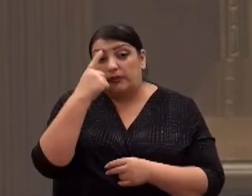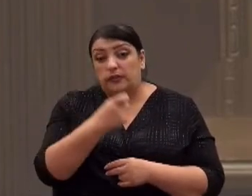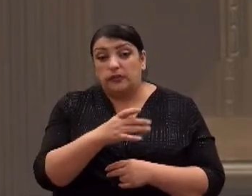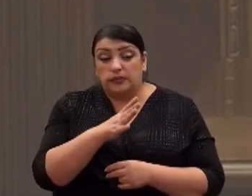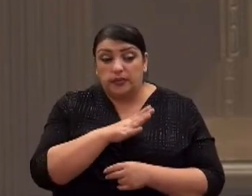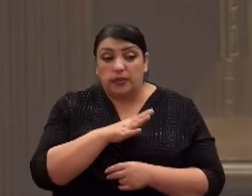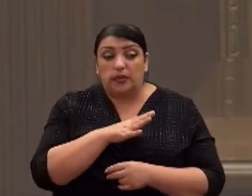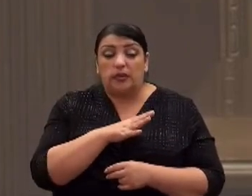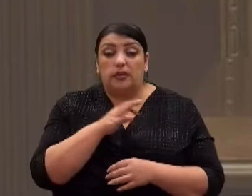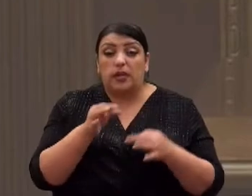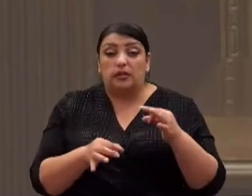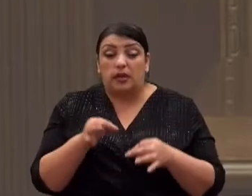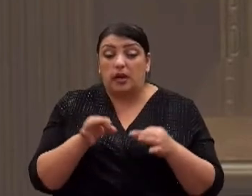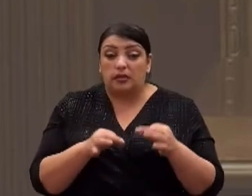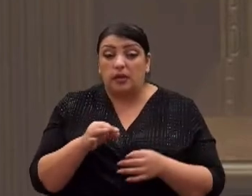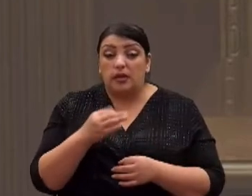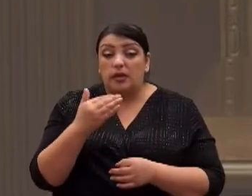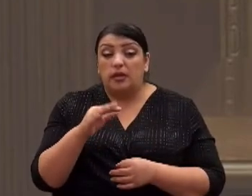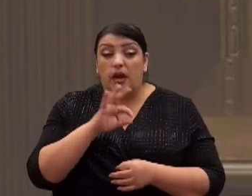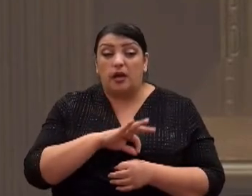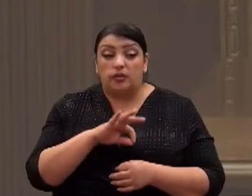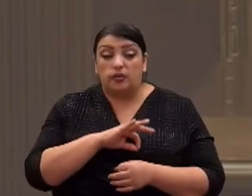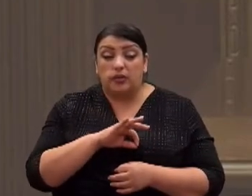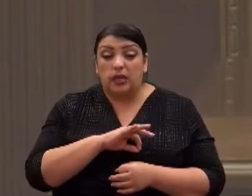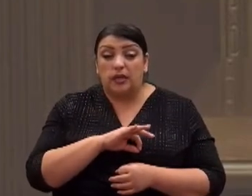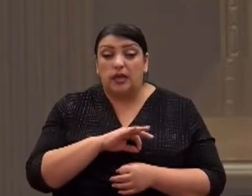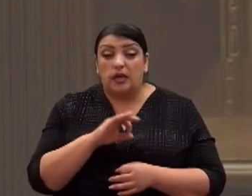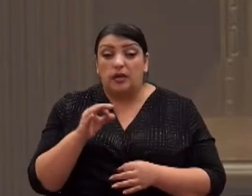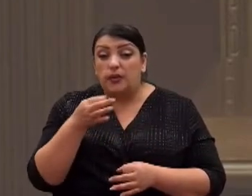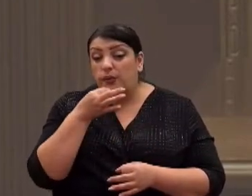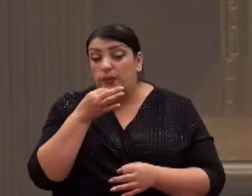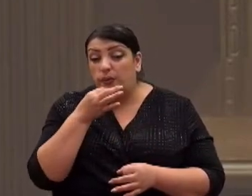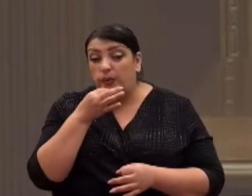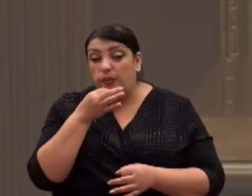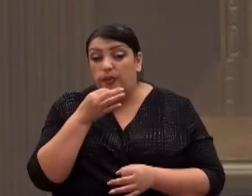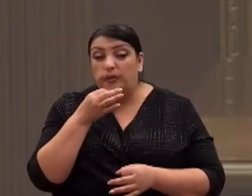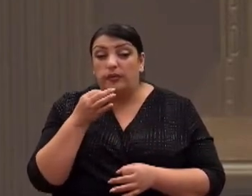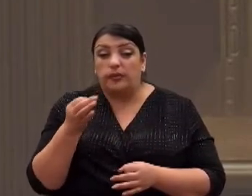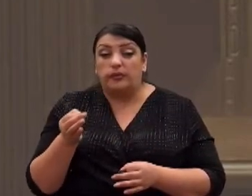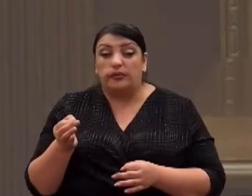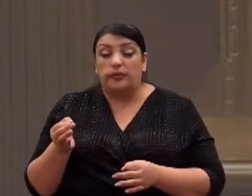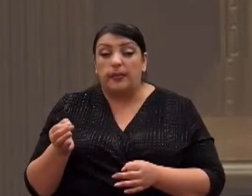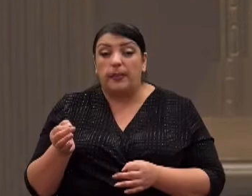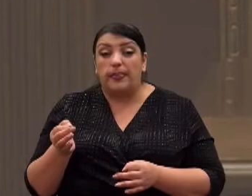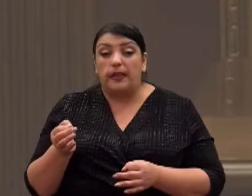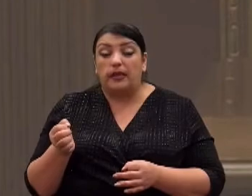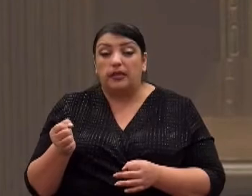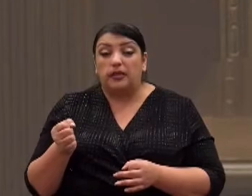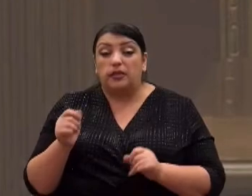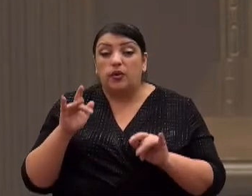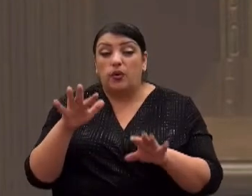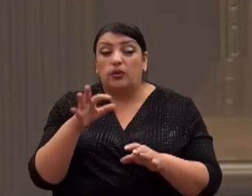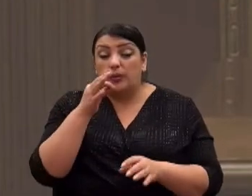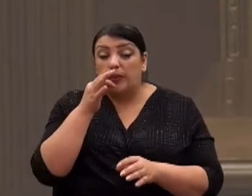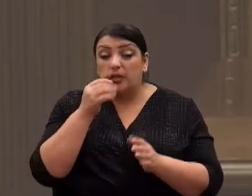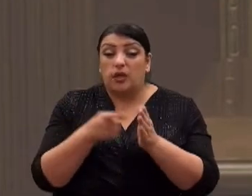դատախազը, որի արդյունքները դեռևս քննարկման դեռևս հայտնի չեն, դեռևս գործը գտնվում է